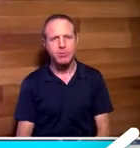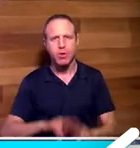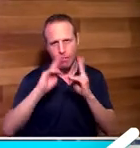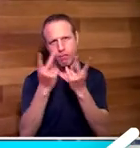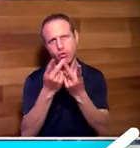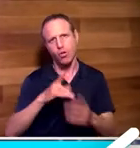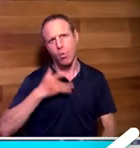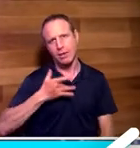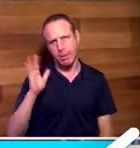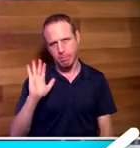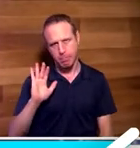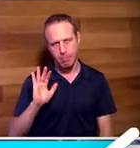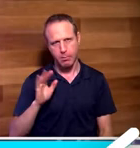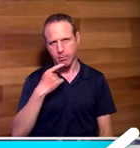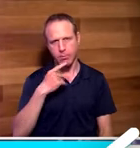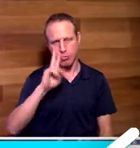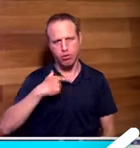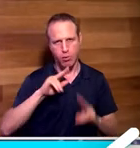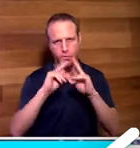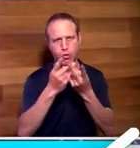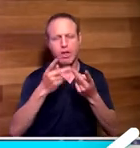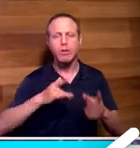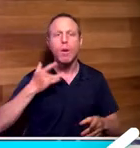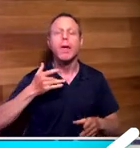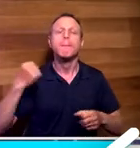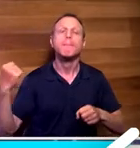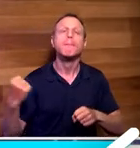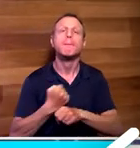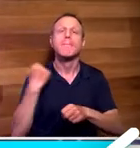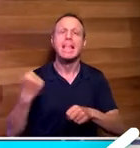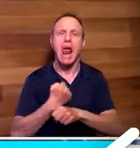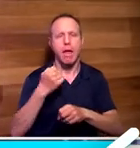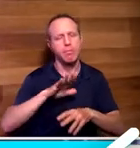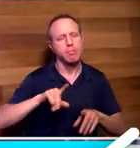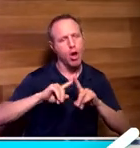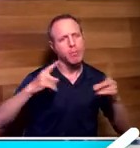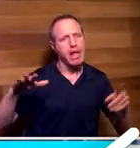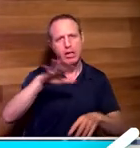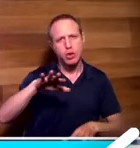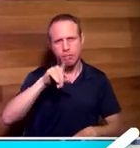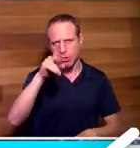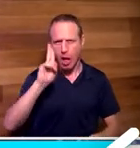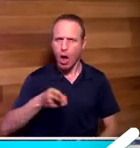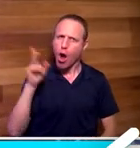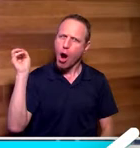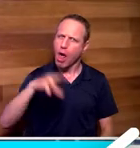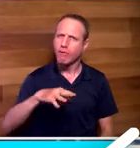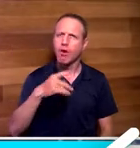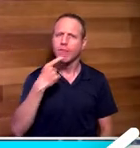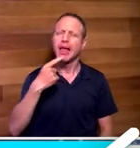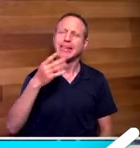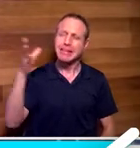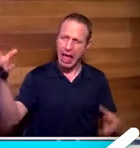קבוצת וואטסאפ. זאת אומרת, יש לנו קבוצת וואטסאפ פעילה, לכל מיני אזורים, שאתה יכול פשוט לבוא ולהגיד, היי חבר'ה, אתם רוצים